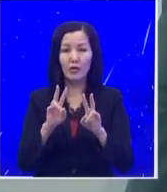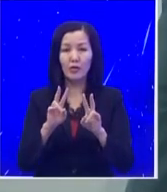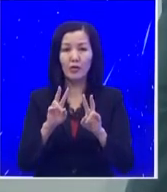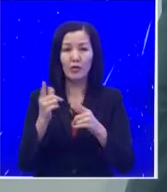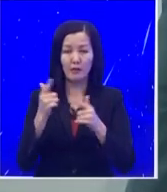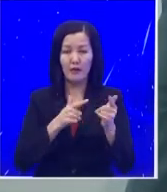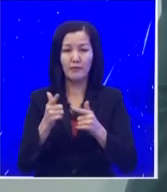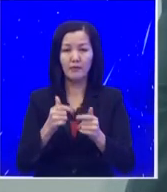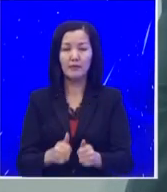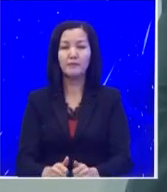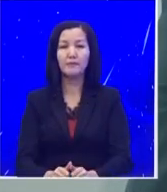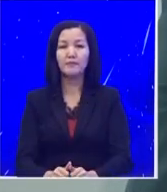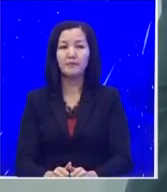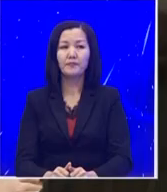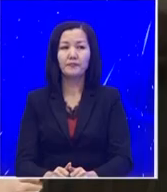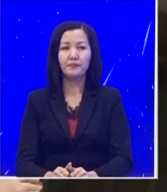дайымыз.